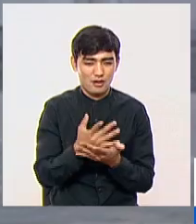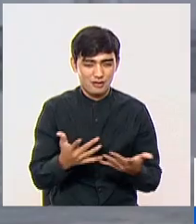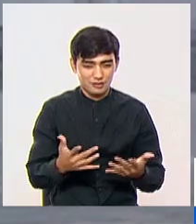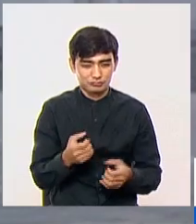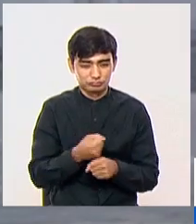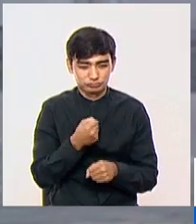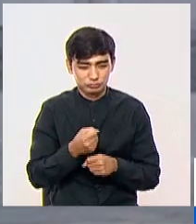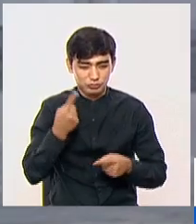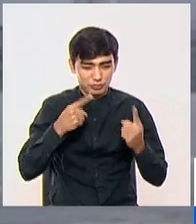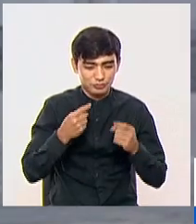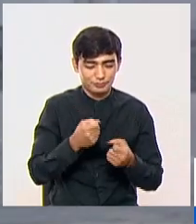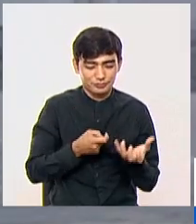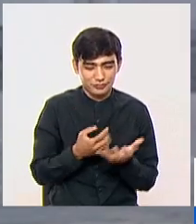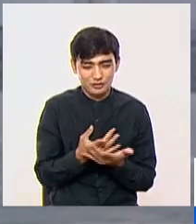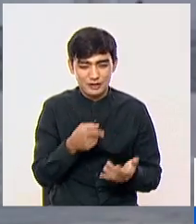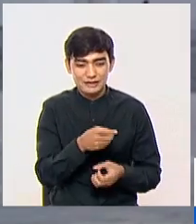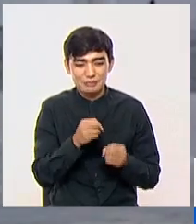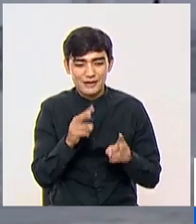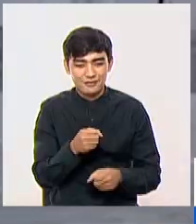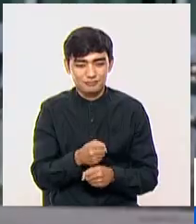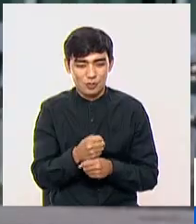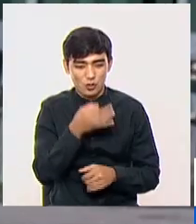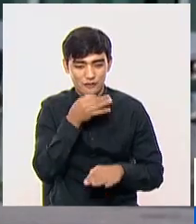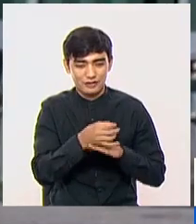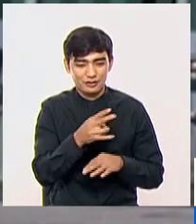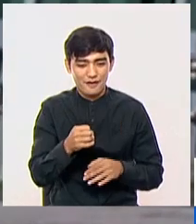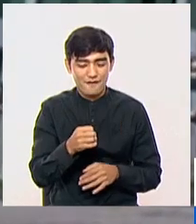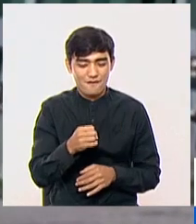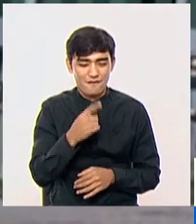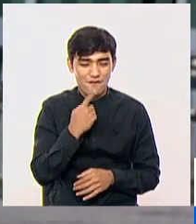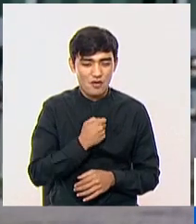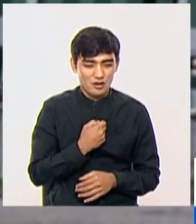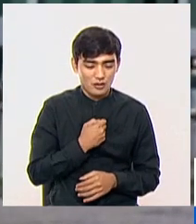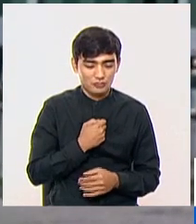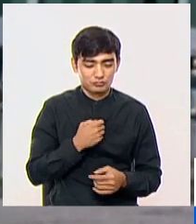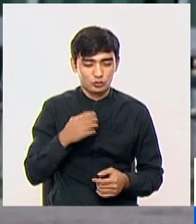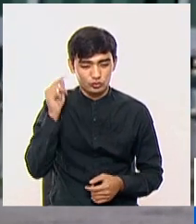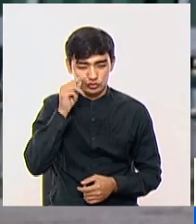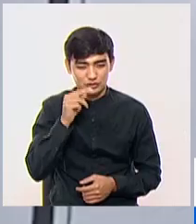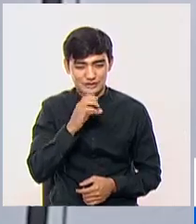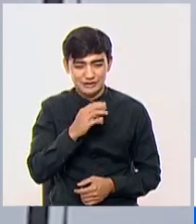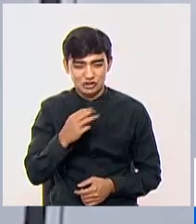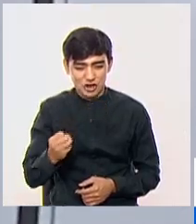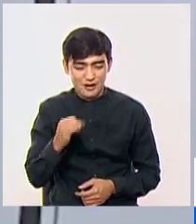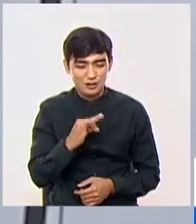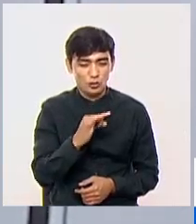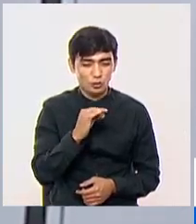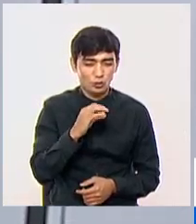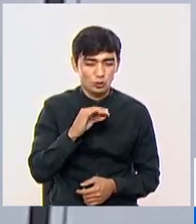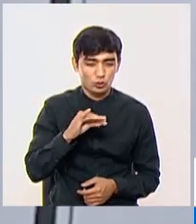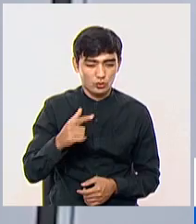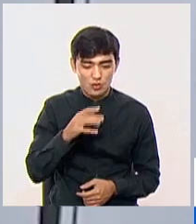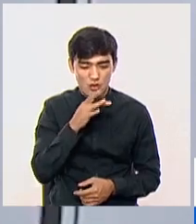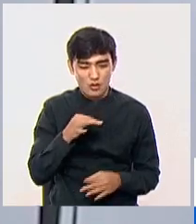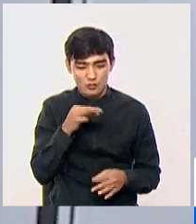ракет. КНДР называет это контрмерами в ответ на военные учения Южной Кореи и США. В ночь на пятницу очередная ракета